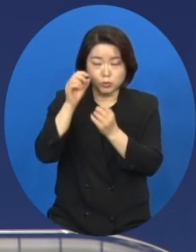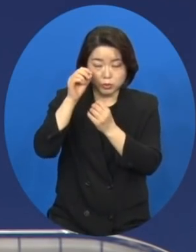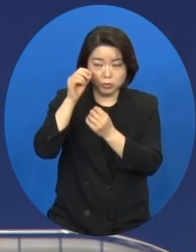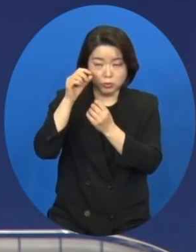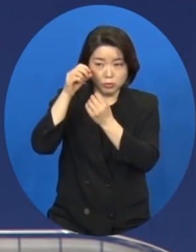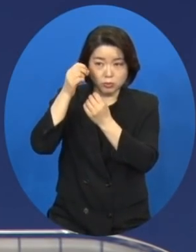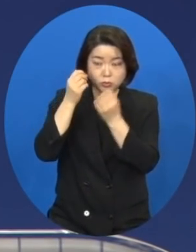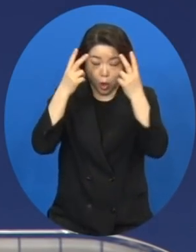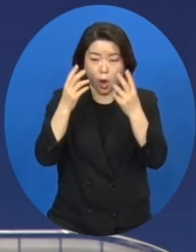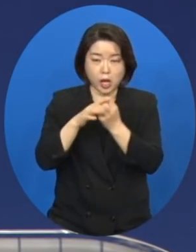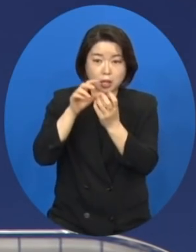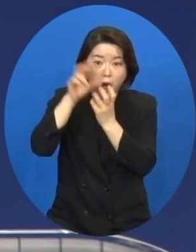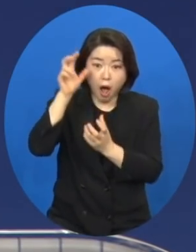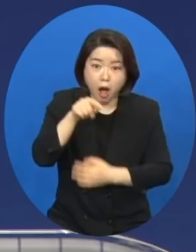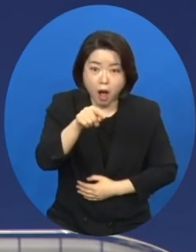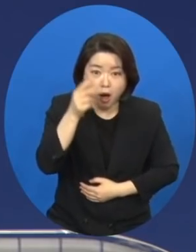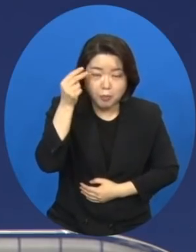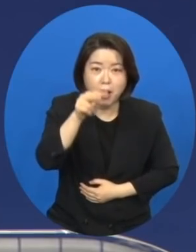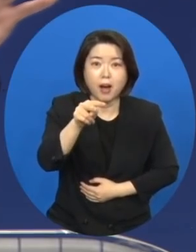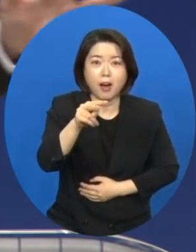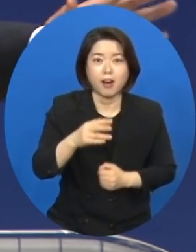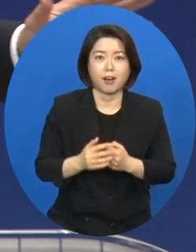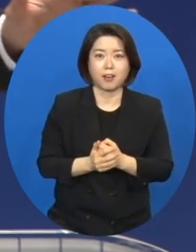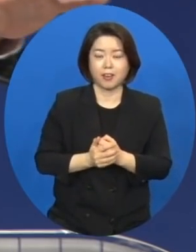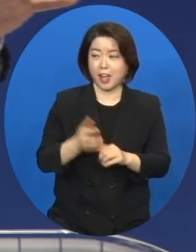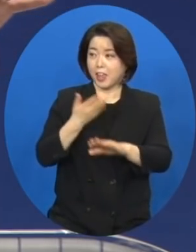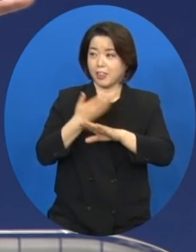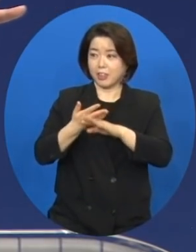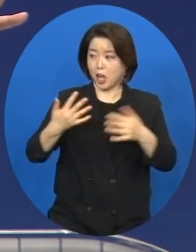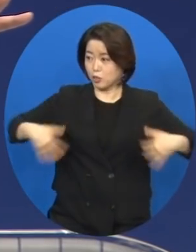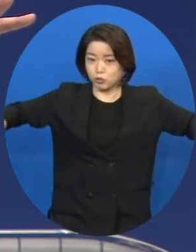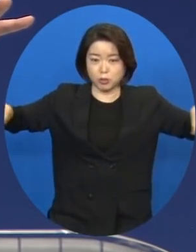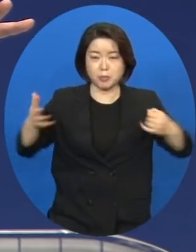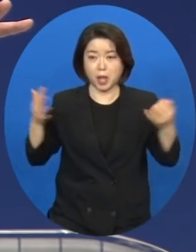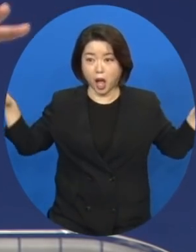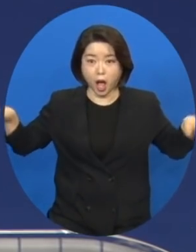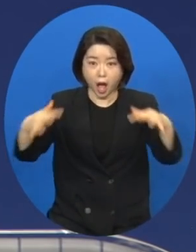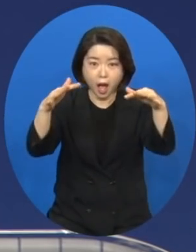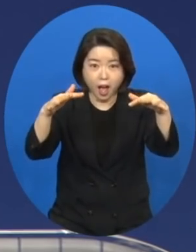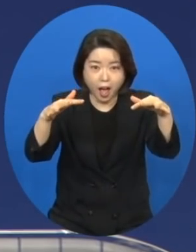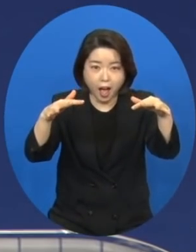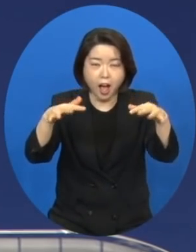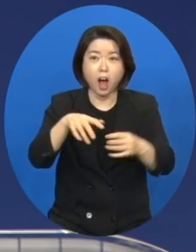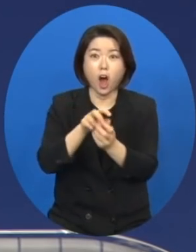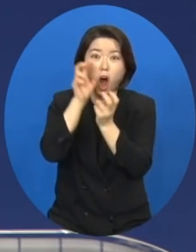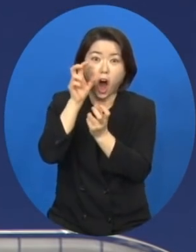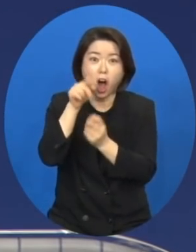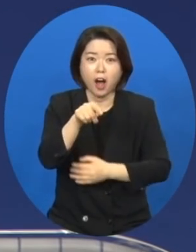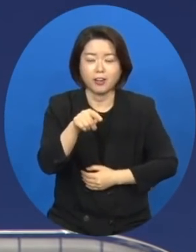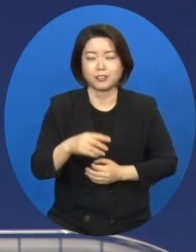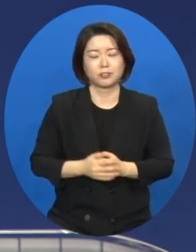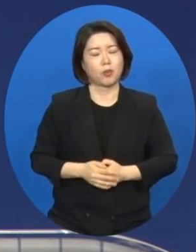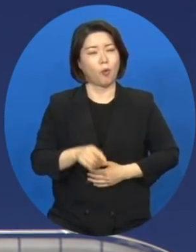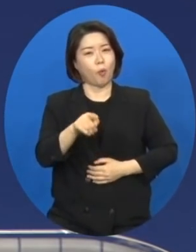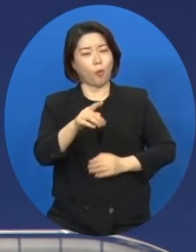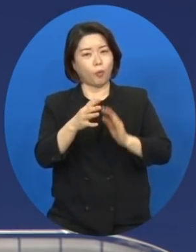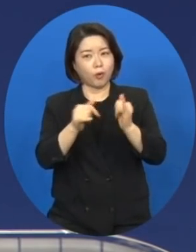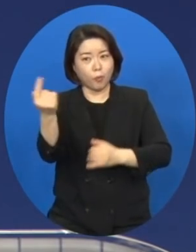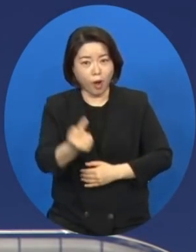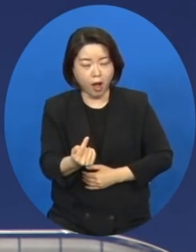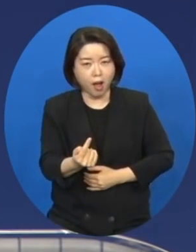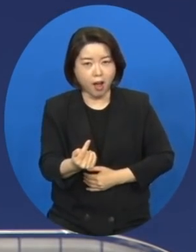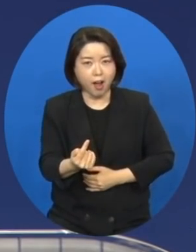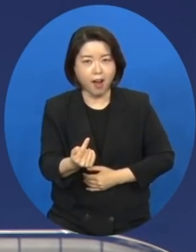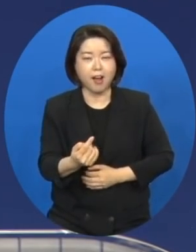이렇게 쳐다봤어요. 근데 되게 흥미로운 거는 다른 사람도 다 쳐다보는 거예요, 그분을. 이분이 여기 오실 리가 없다. 근데